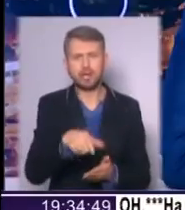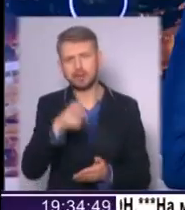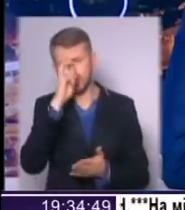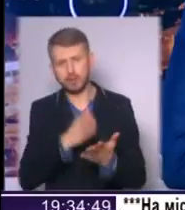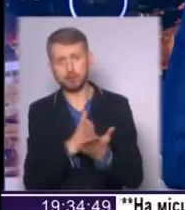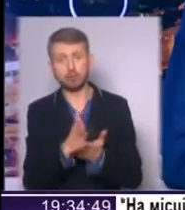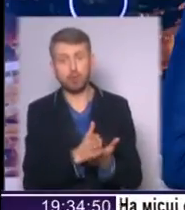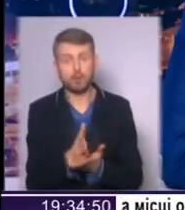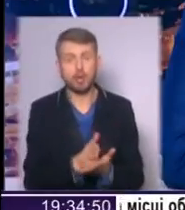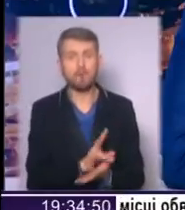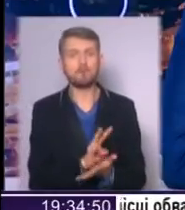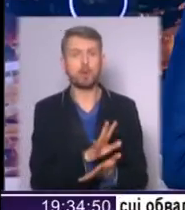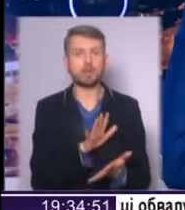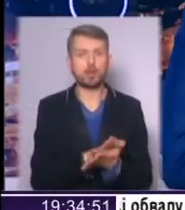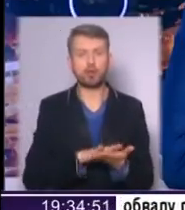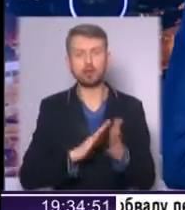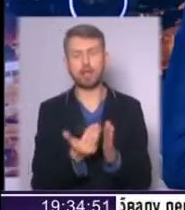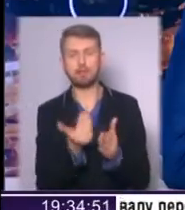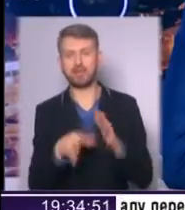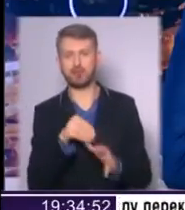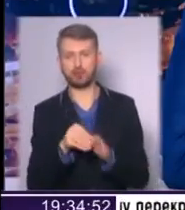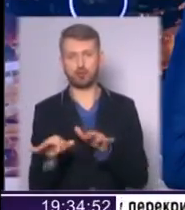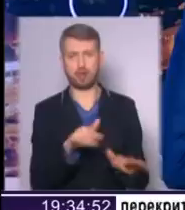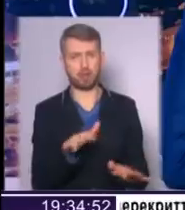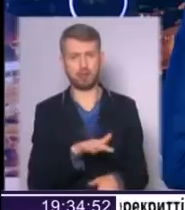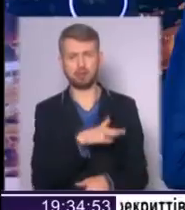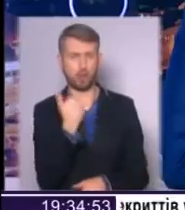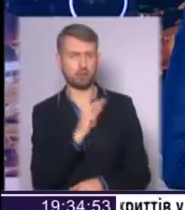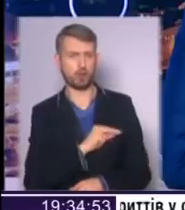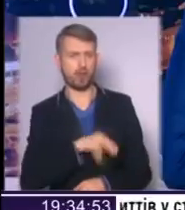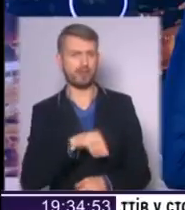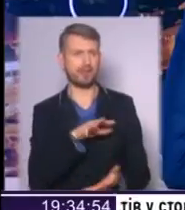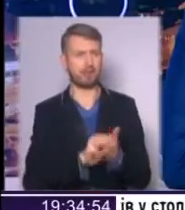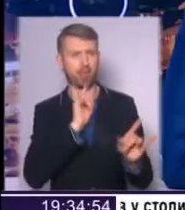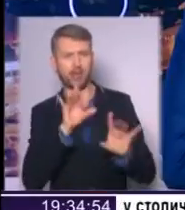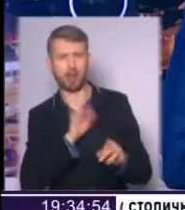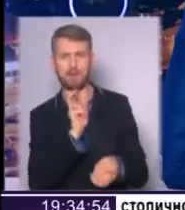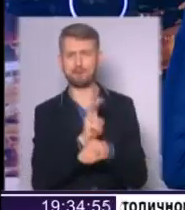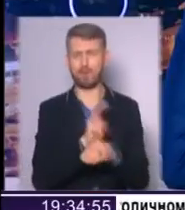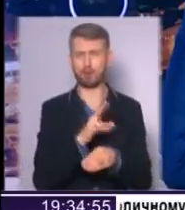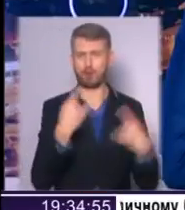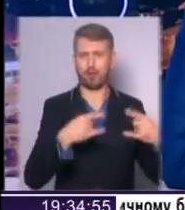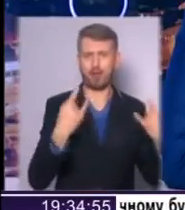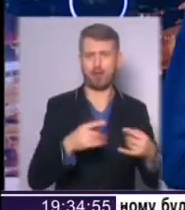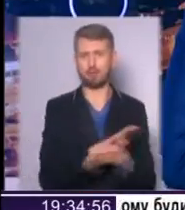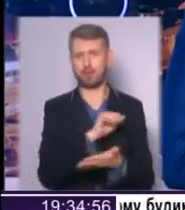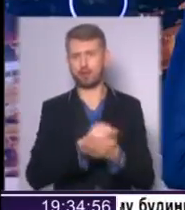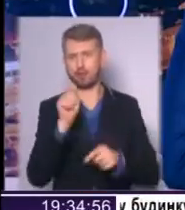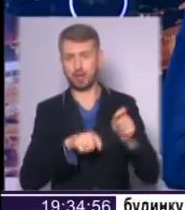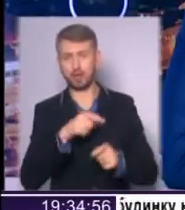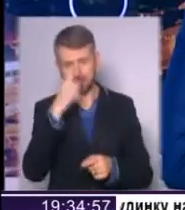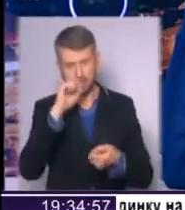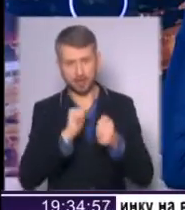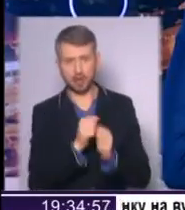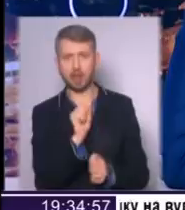перебувають в постійному стані передвиборчої кампанії. Ніхто не хоче працювати, всі займаються популізмом, бігають по ефірах, прес-конференціях. Ви пам'ятаєте Абрамовича, який замість того,